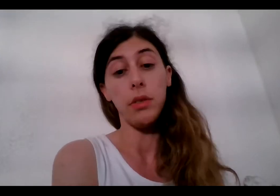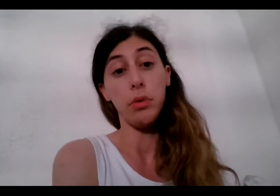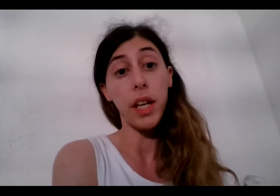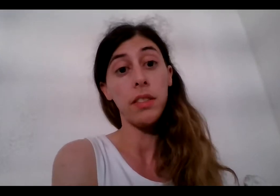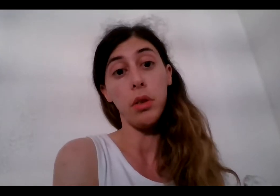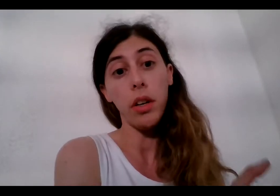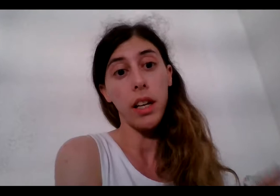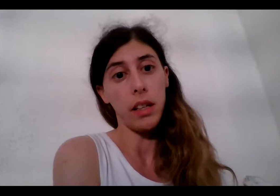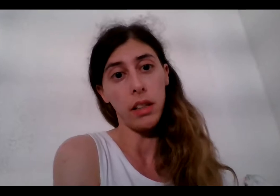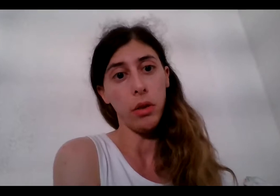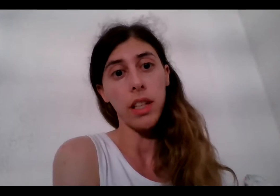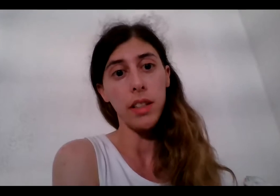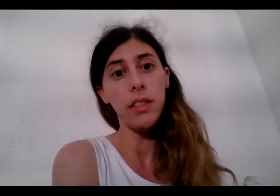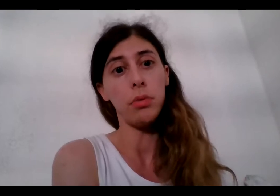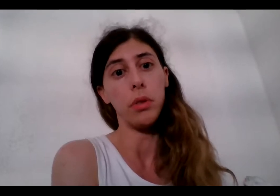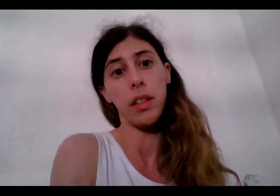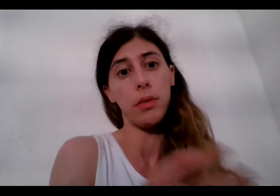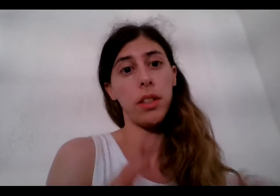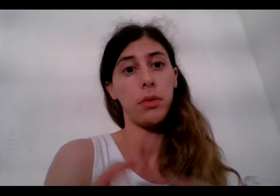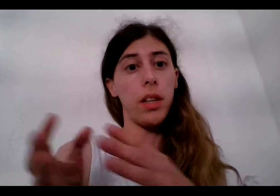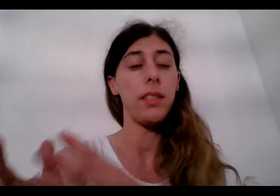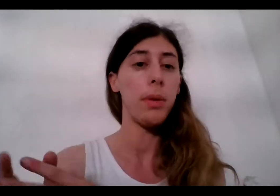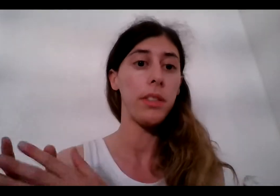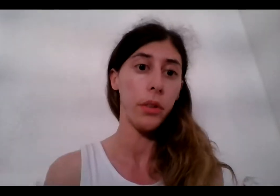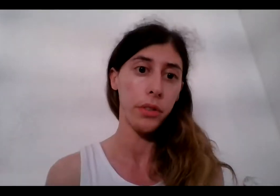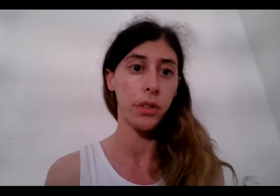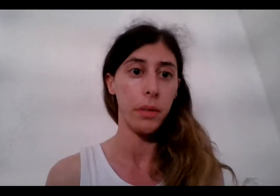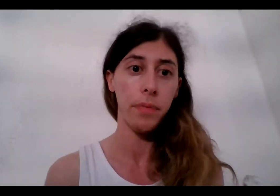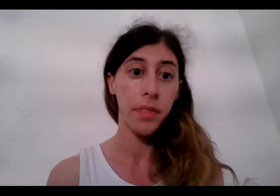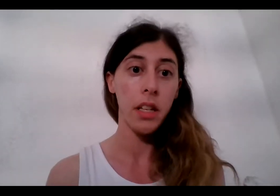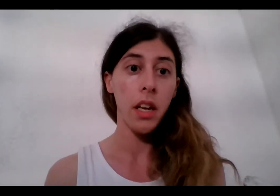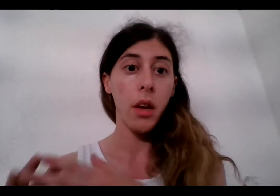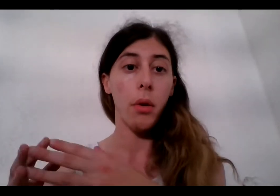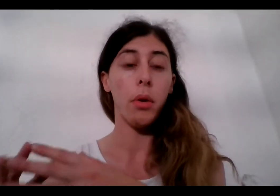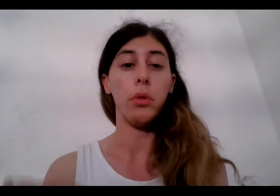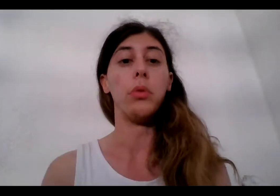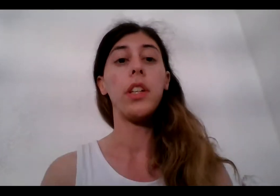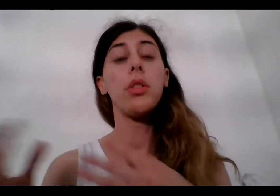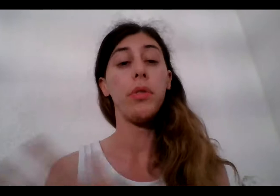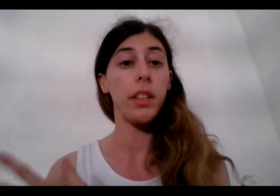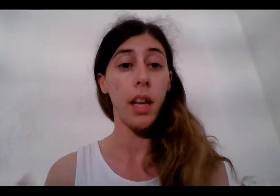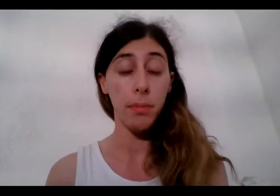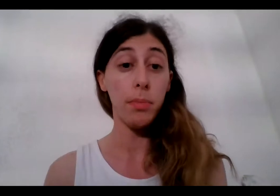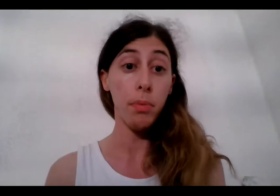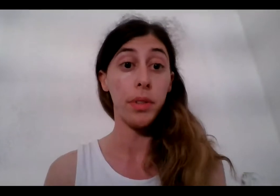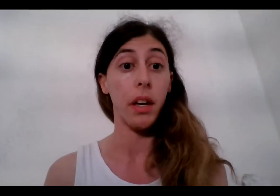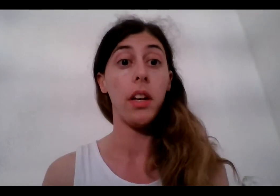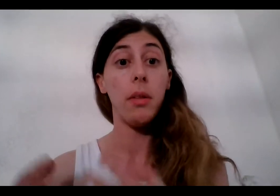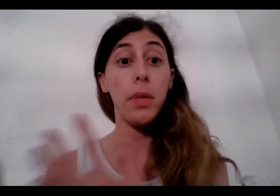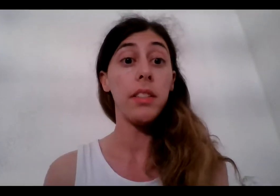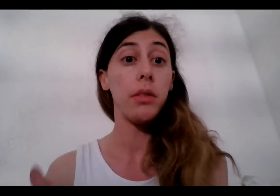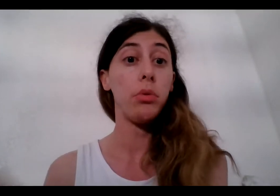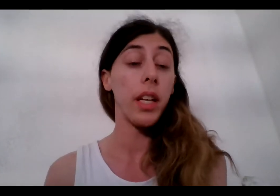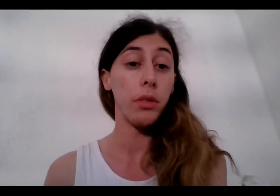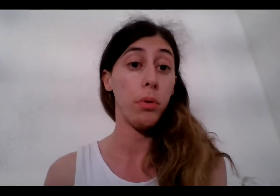la SOFECT lorsqu'elle s'est dissoute. Cette association-là s'appelle Transsanté. Donc ça, j'y reviendrai un petit peu plus tard.